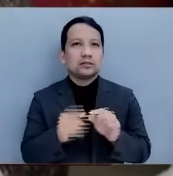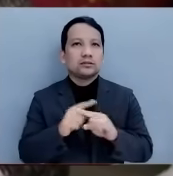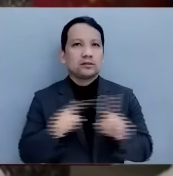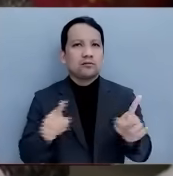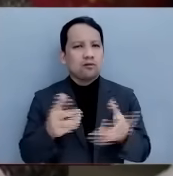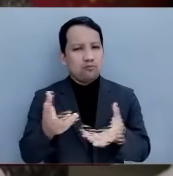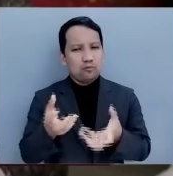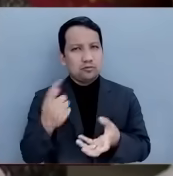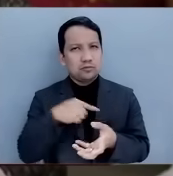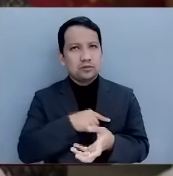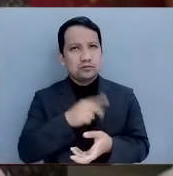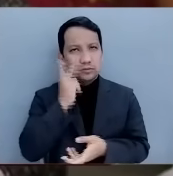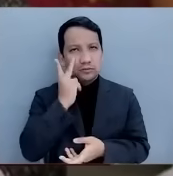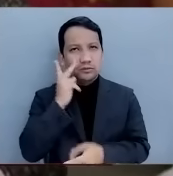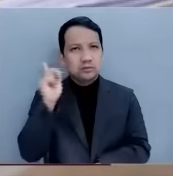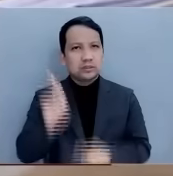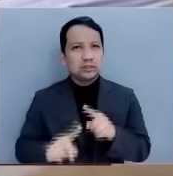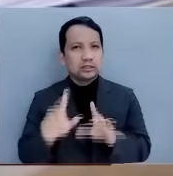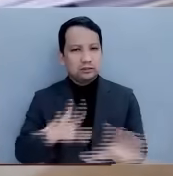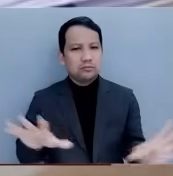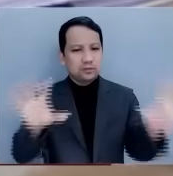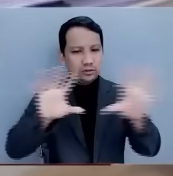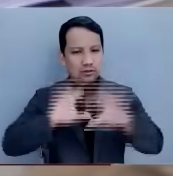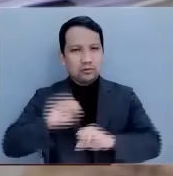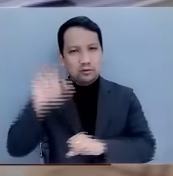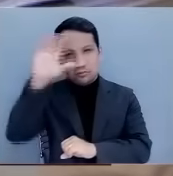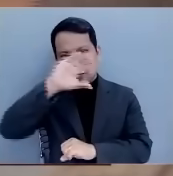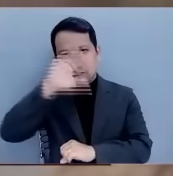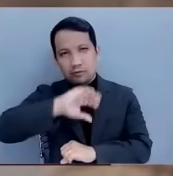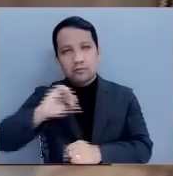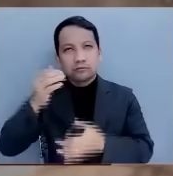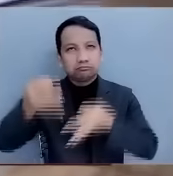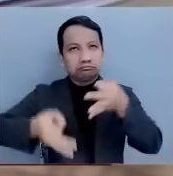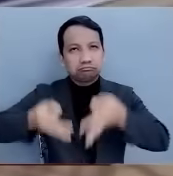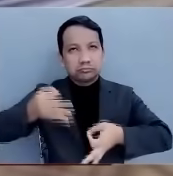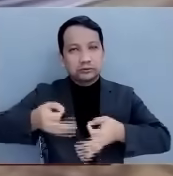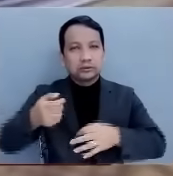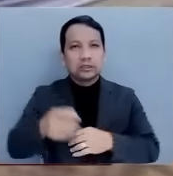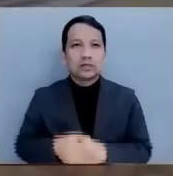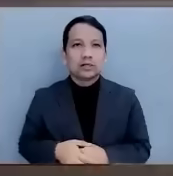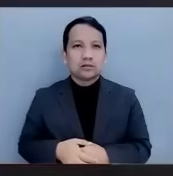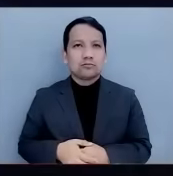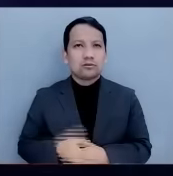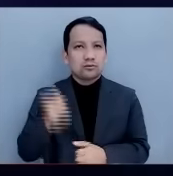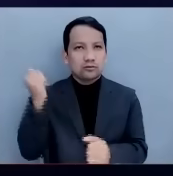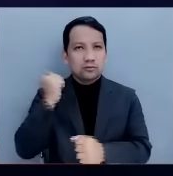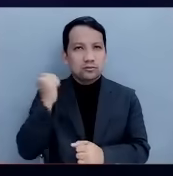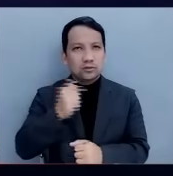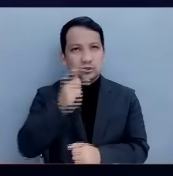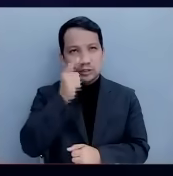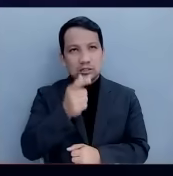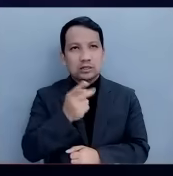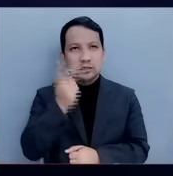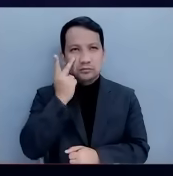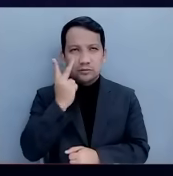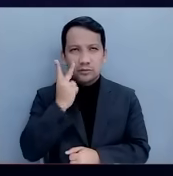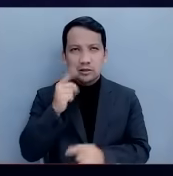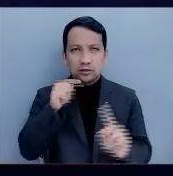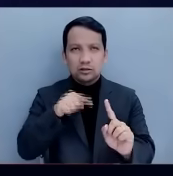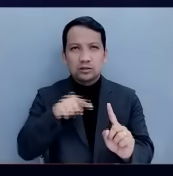nila, sana hindi matapos dito ang paghahanap nila ng hustisya. Sana sila na nga yung suspect, sila na nga